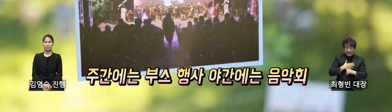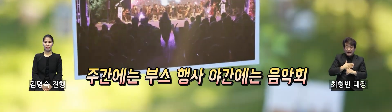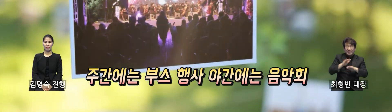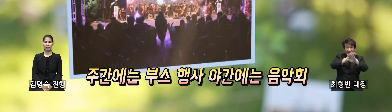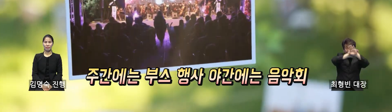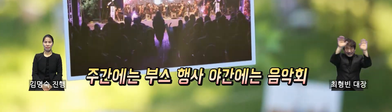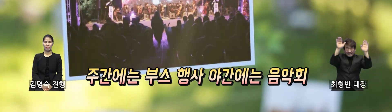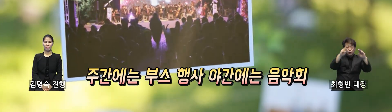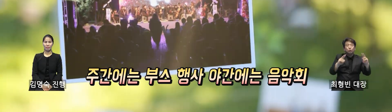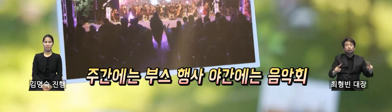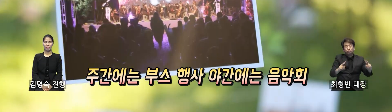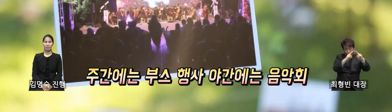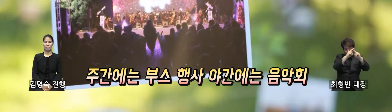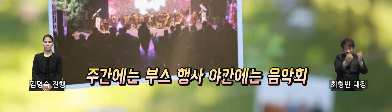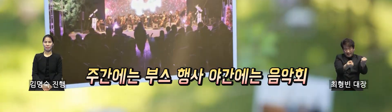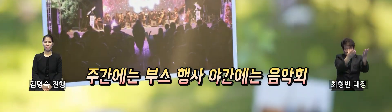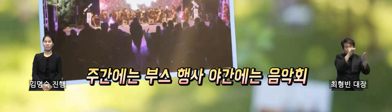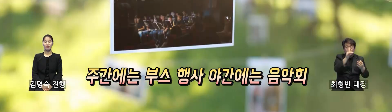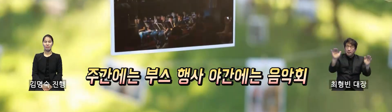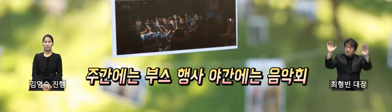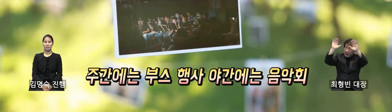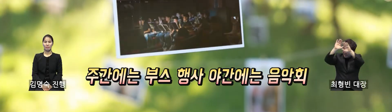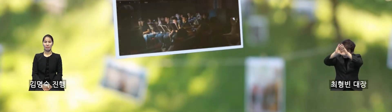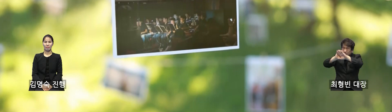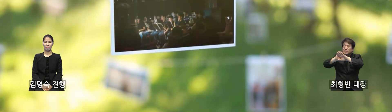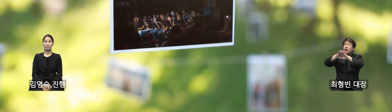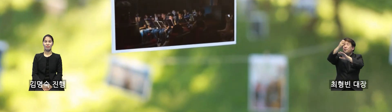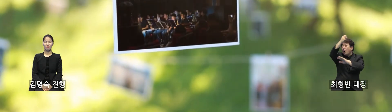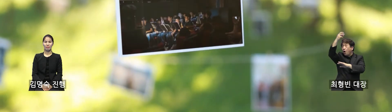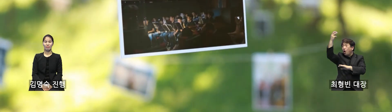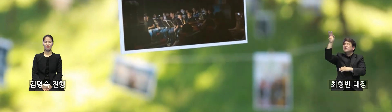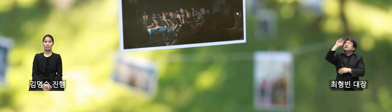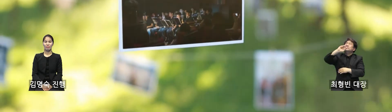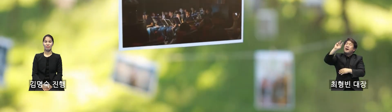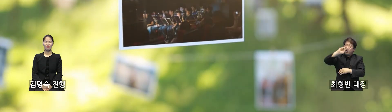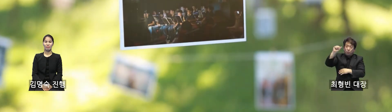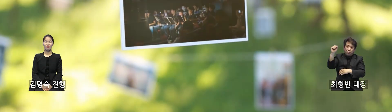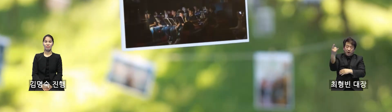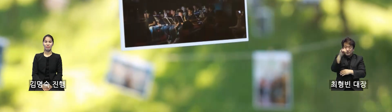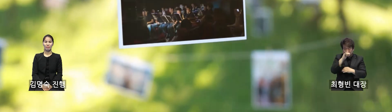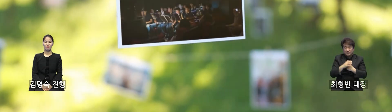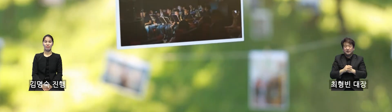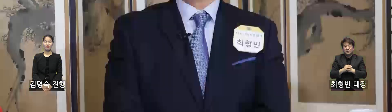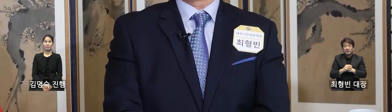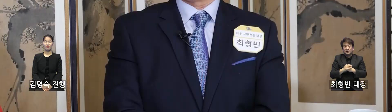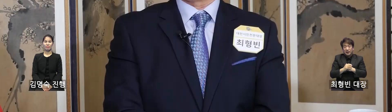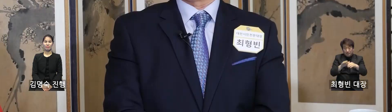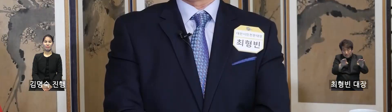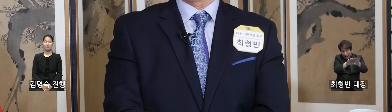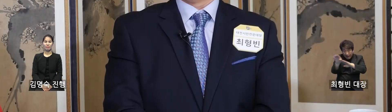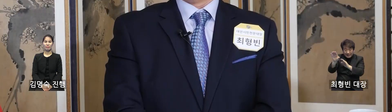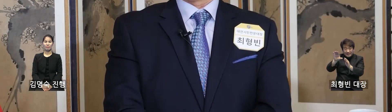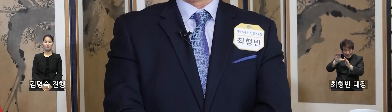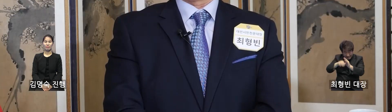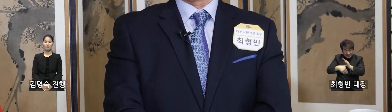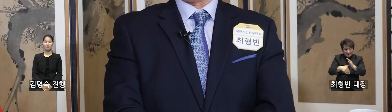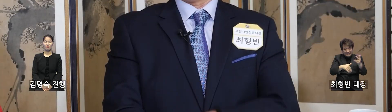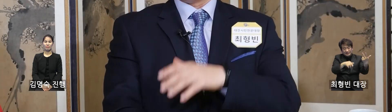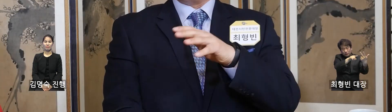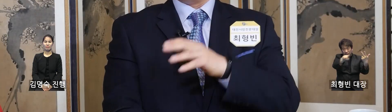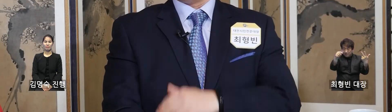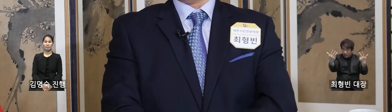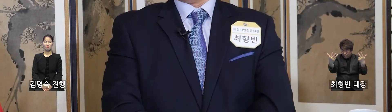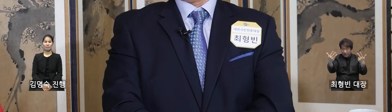행사를 하구요 어 야간에 내 펼 음악회를 하거든요 보통 이제 방학기간동안 열어 바울의 7월부터 8월까지 저희